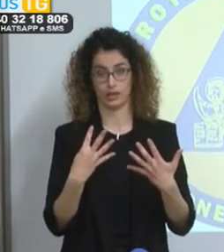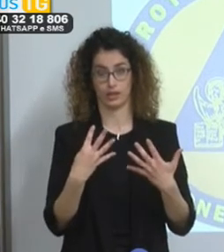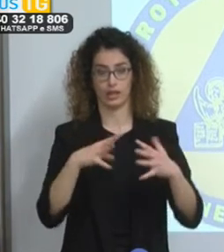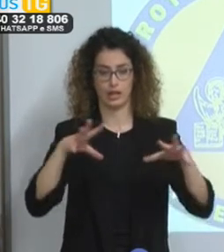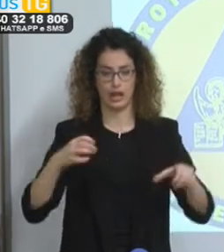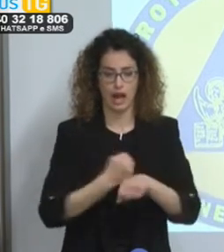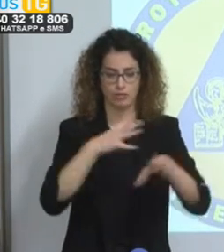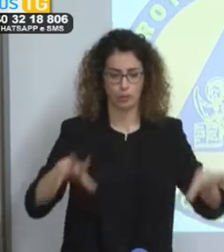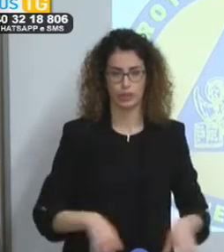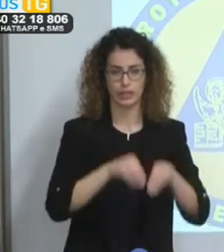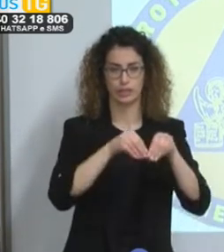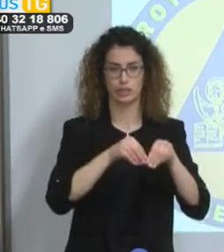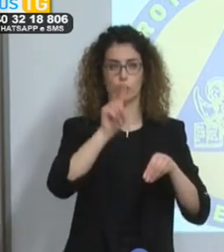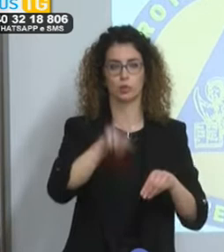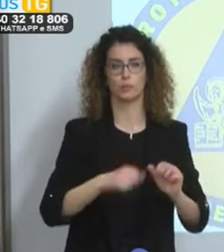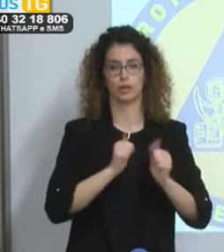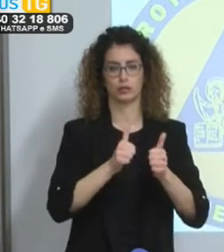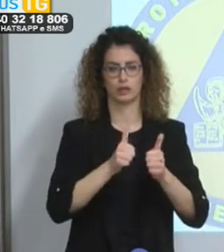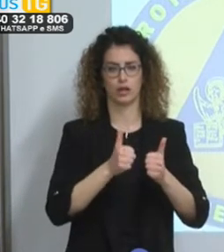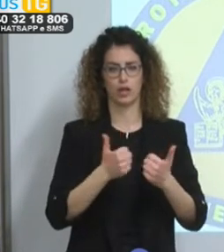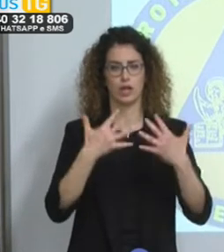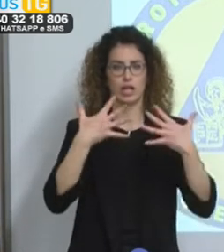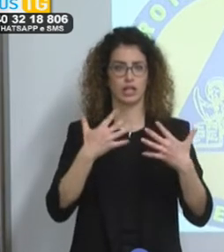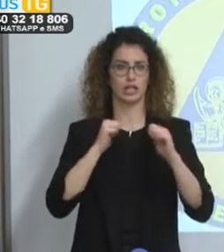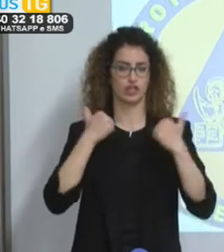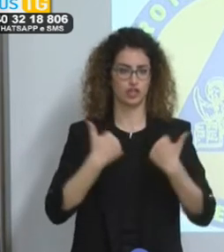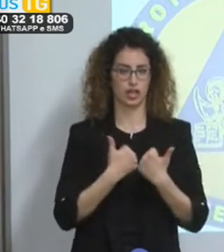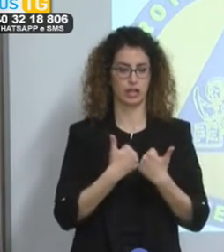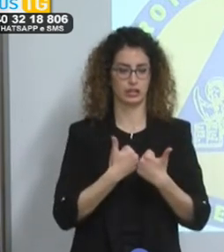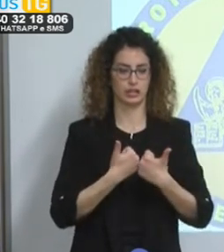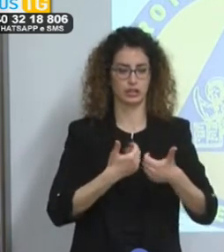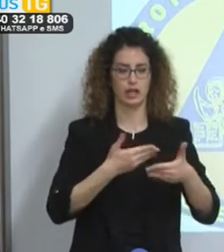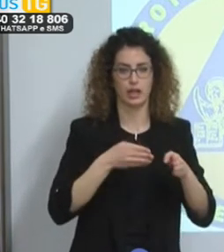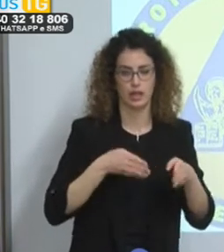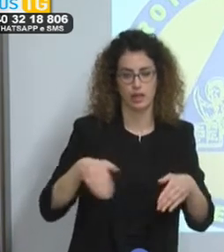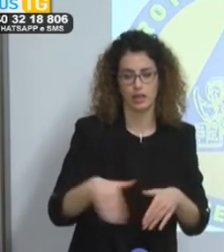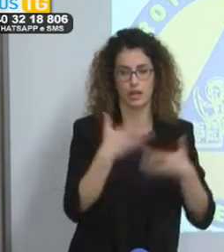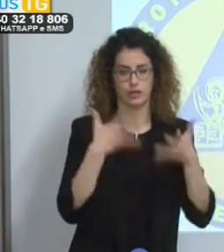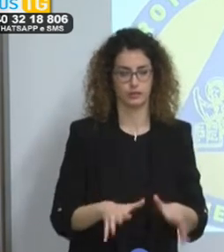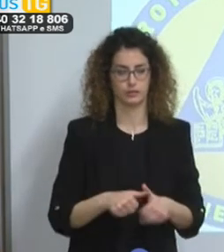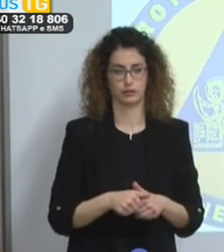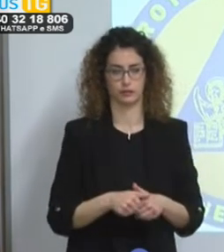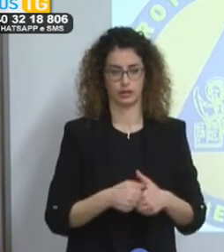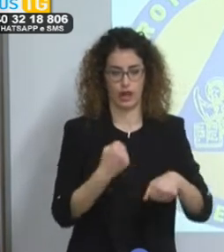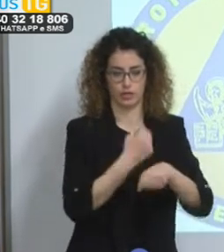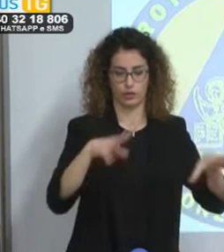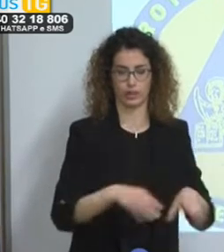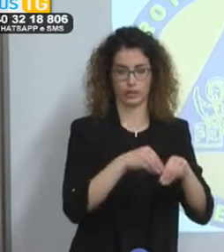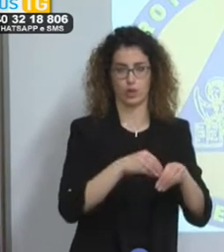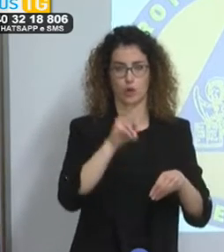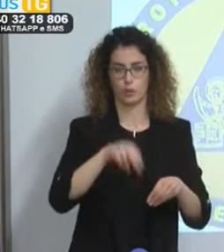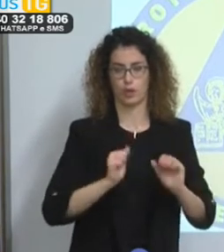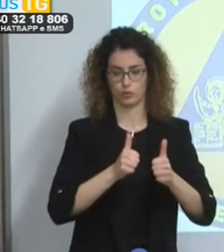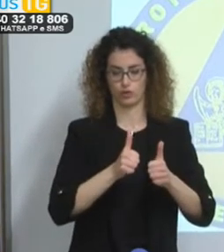l'inizio dei lavori del 2011, quindi in 10 anni si è fatta l'infrastruttura. Considerate inizio lavori 2011 con un fermo